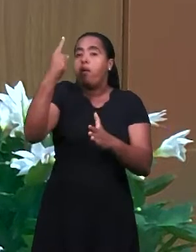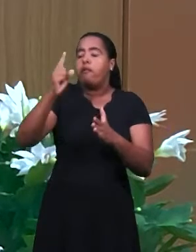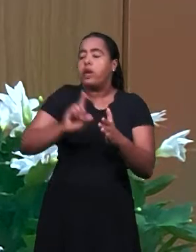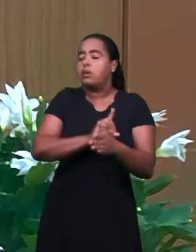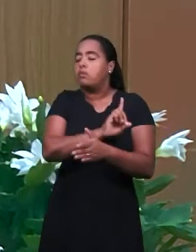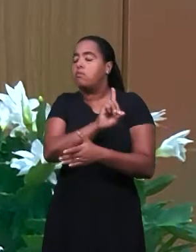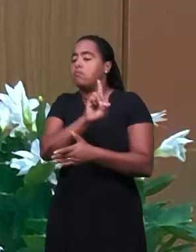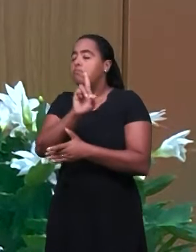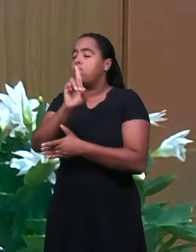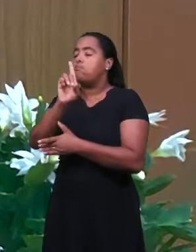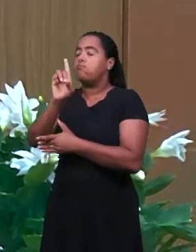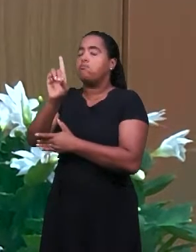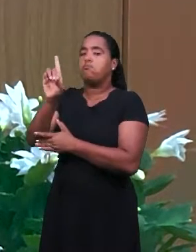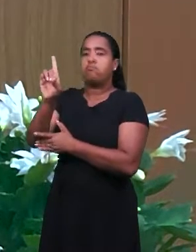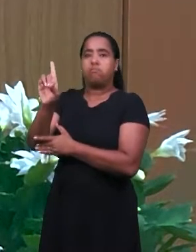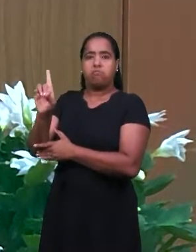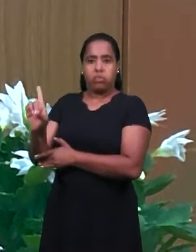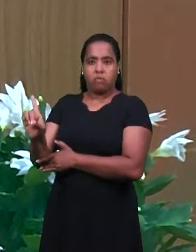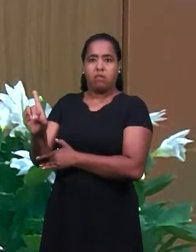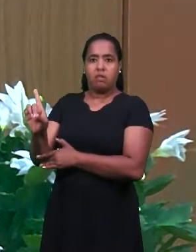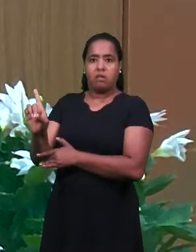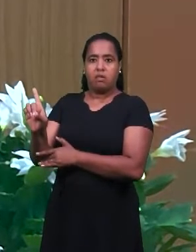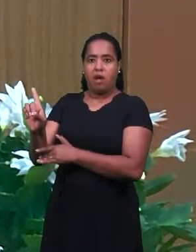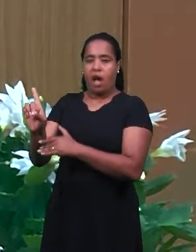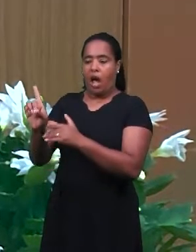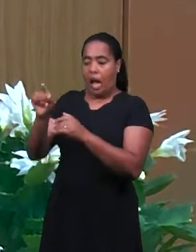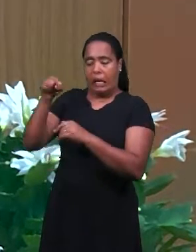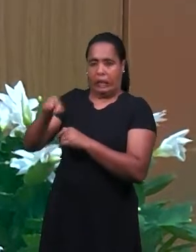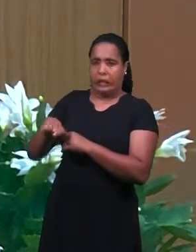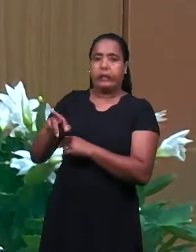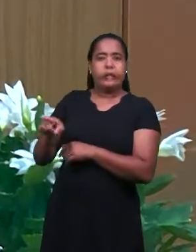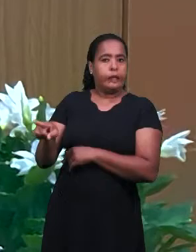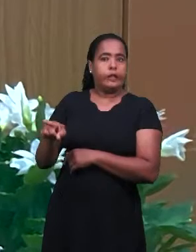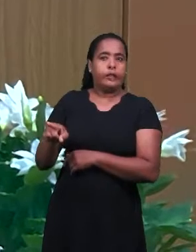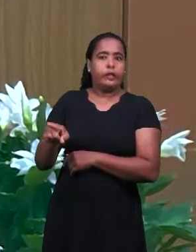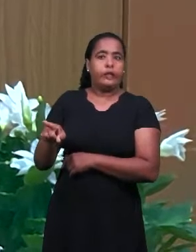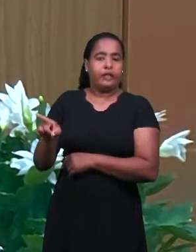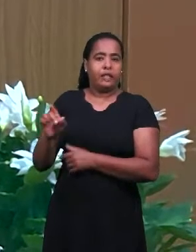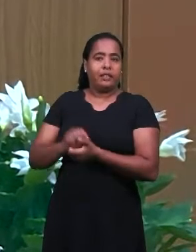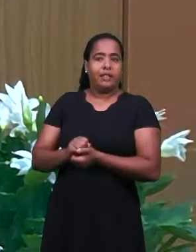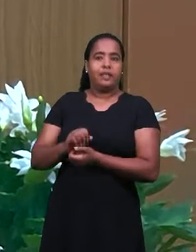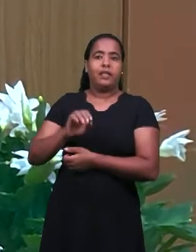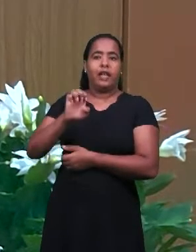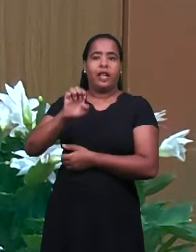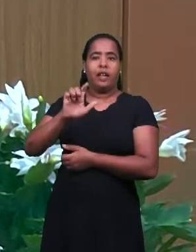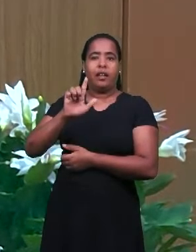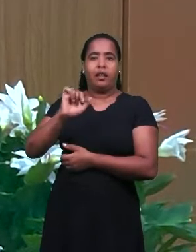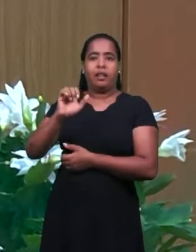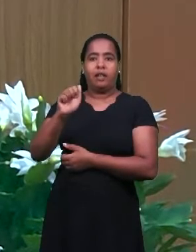с кровью, не без крови. Этот замечательный человек,